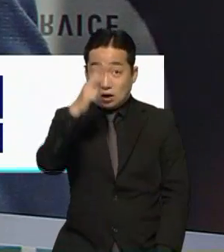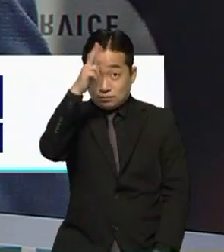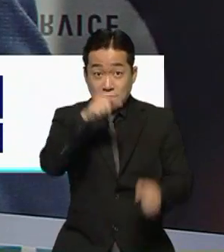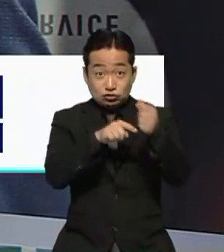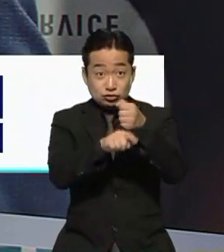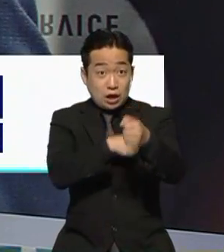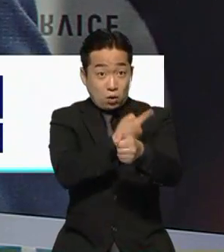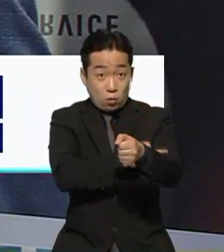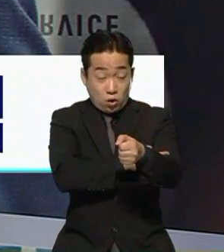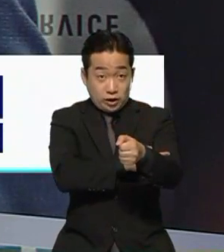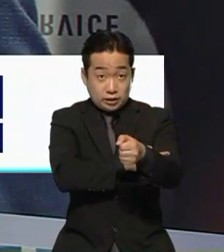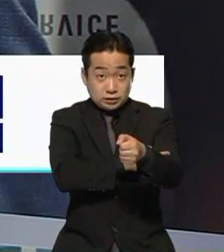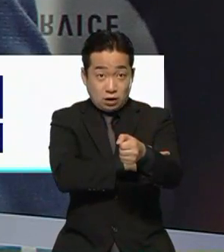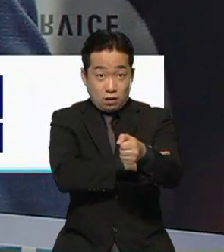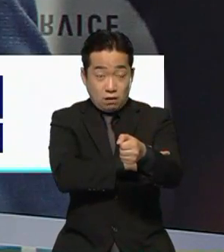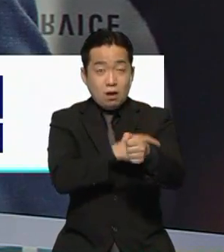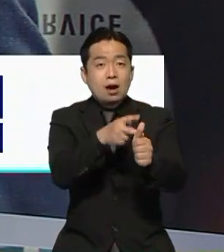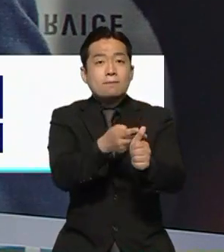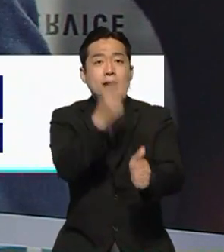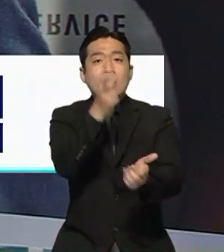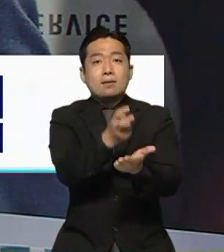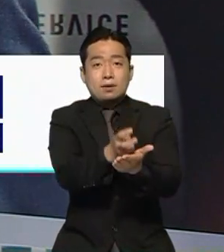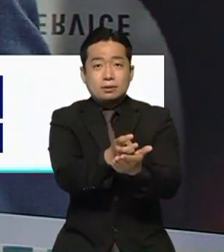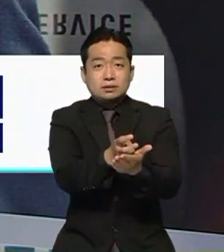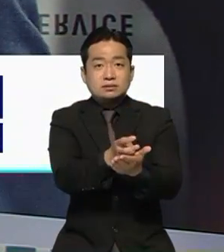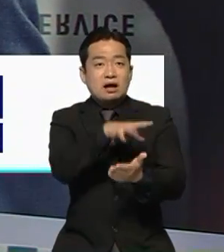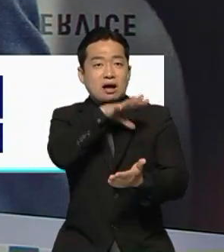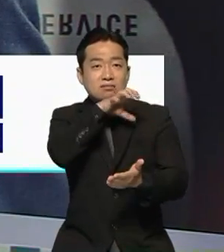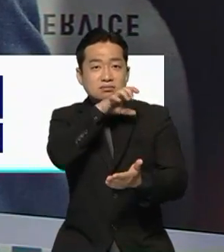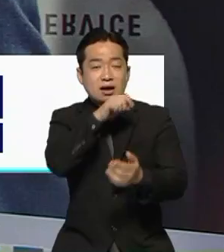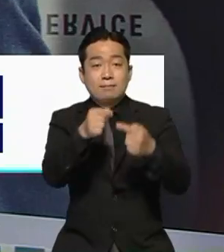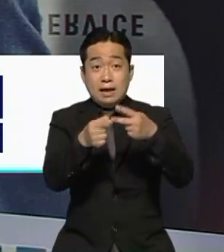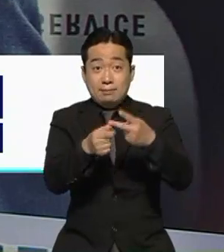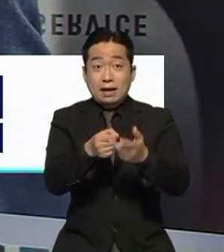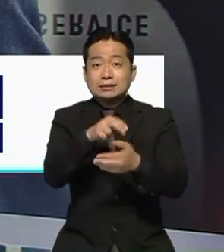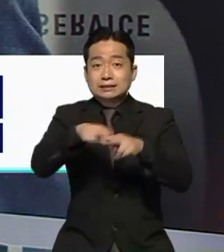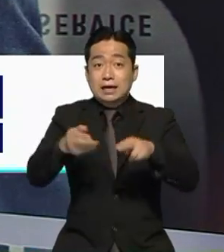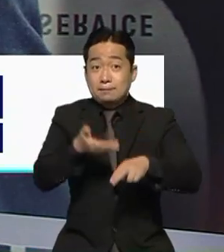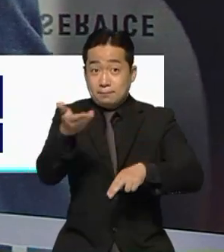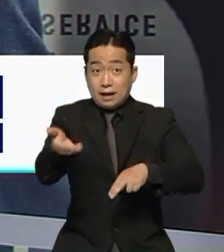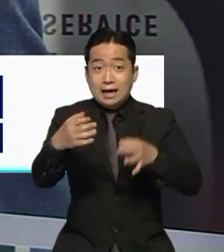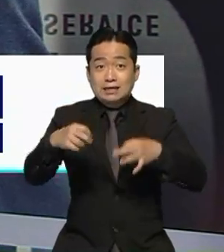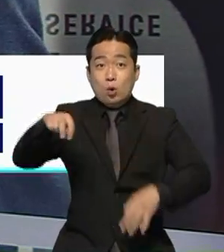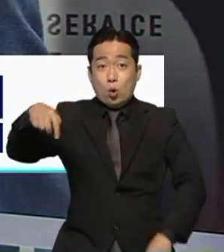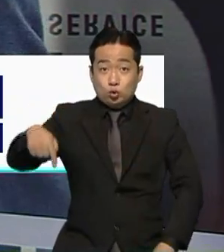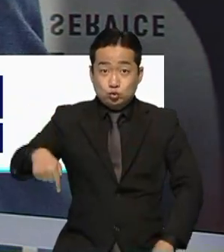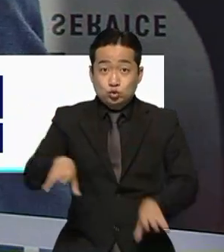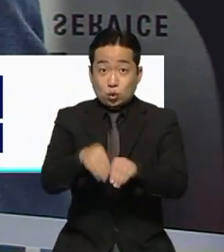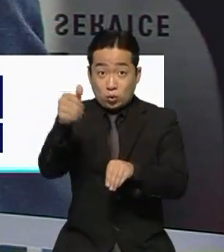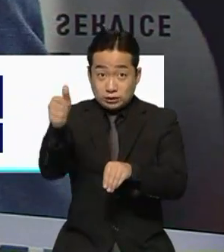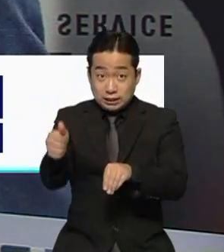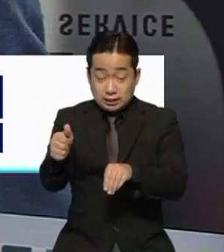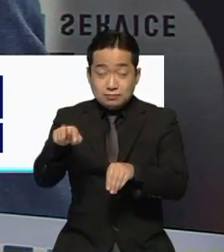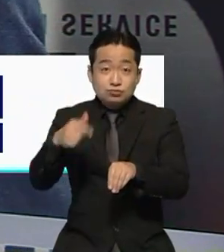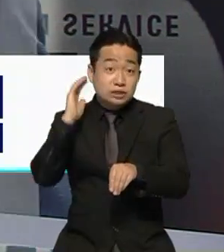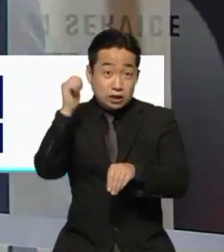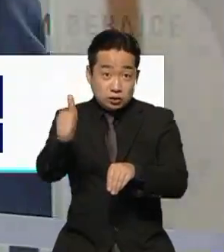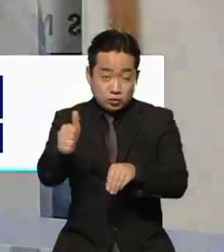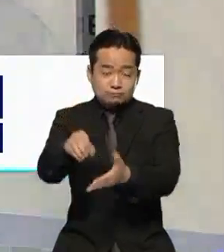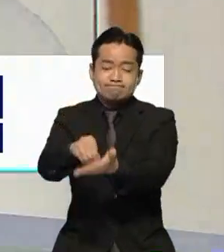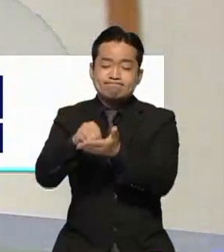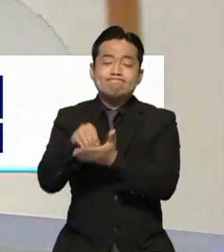검찰 수사권 폐지 법안에 반발하며 두 차례나 사직서를 냈던 김오수 검찰총장의 뜻을 문재인